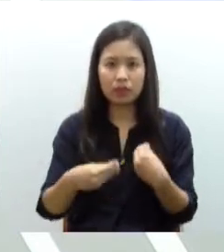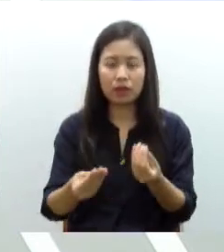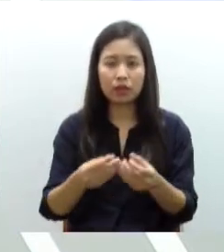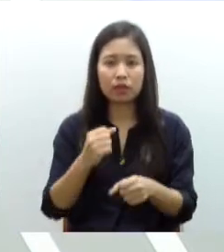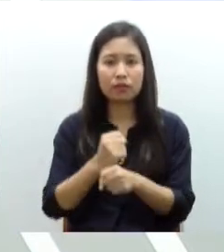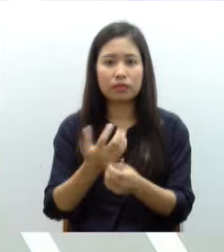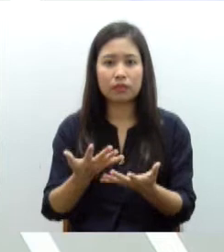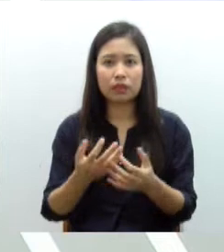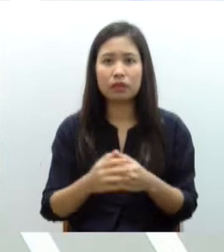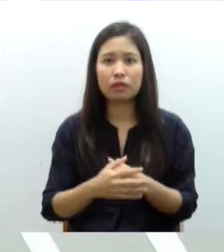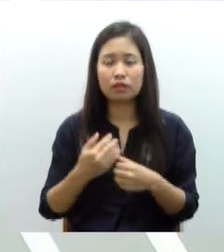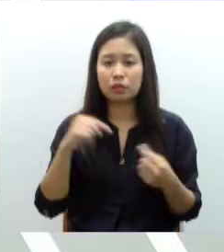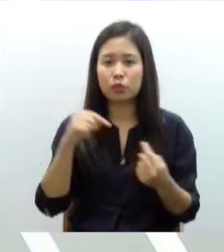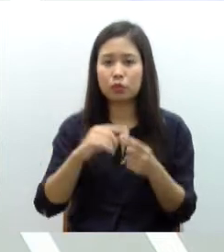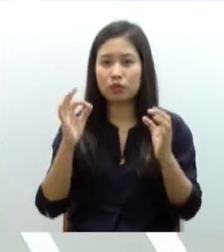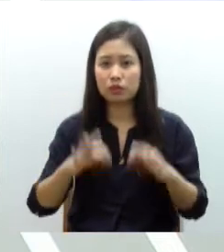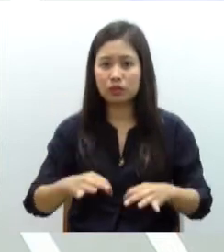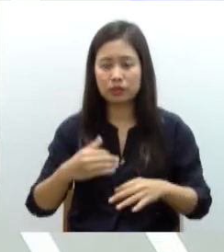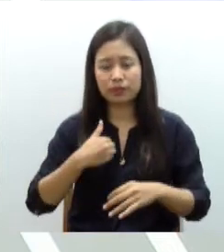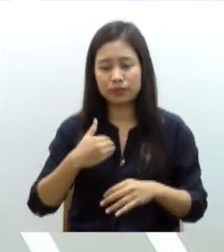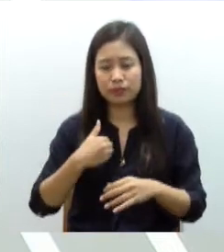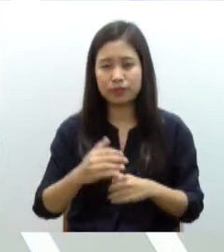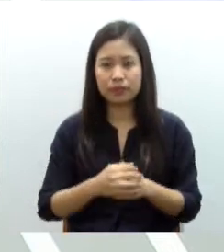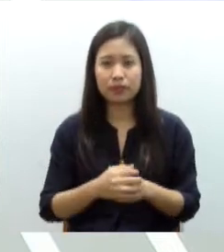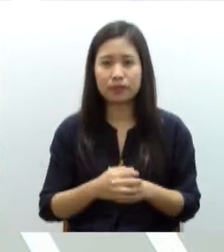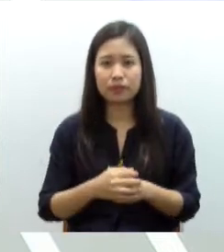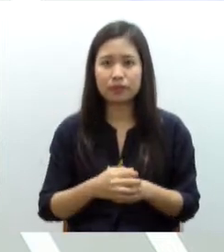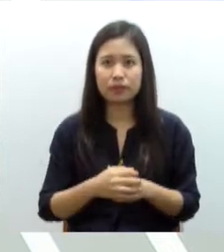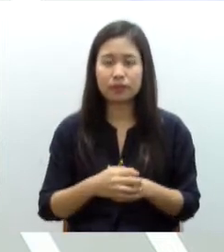จาก CPI ที่เขาวัดมาตั้งแต่ปี2538จนถึงปี